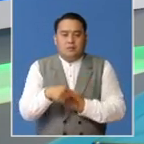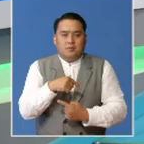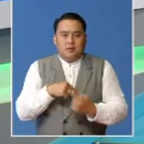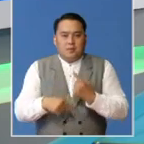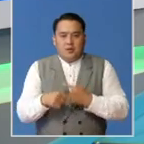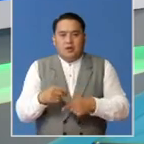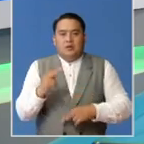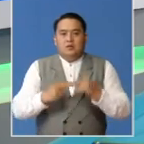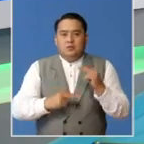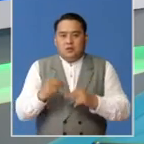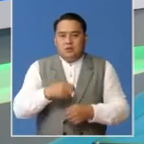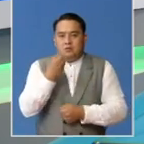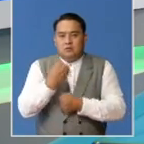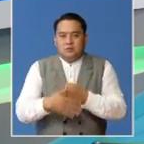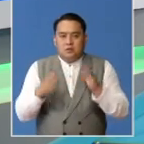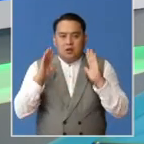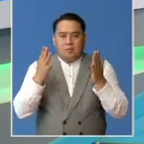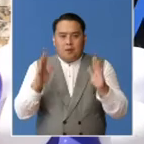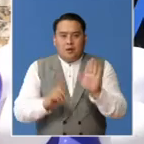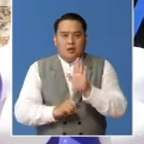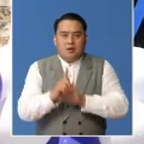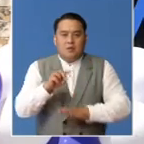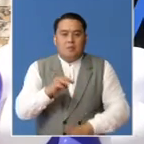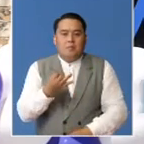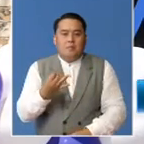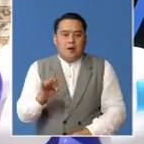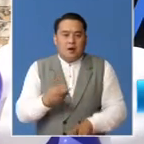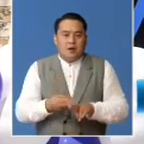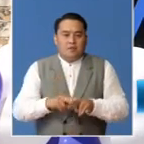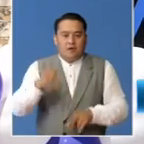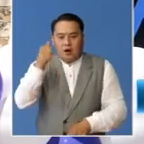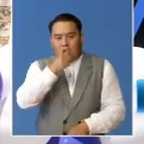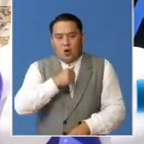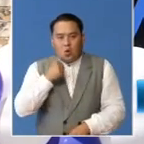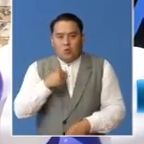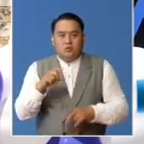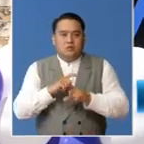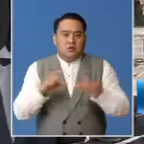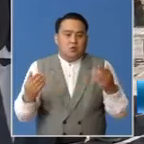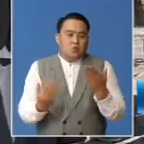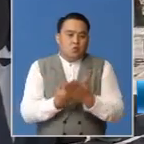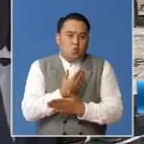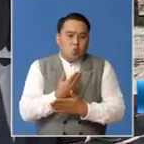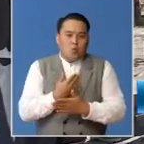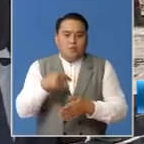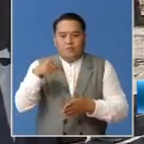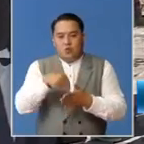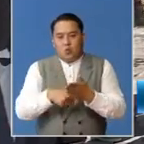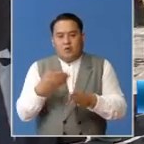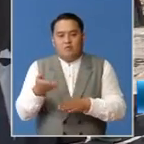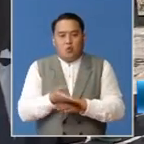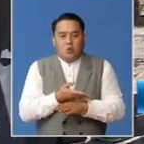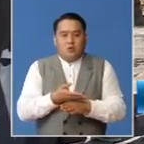массового предпринимательства. Строительство в Центральном парке начали в мае этого года. Здание с современным внешним и внутренним